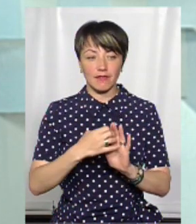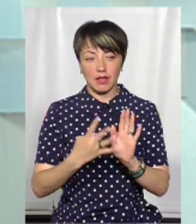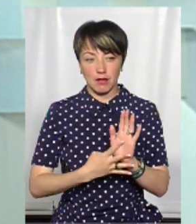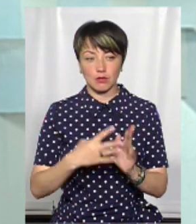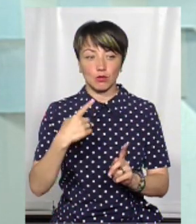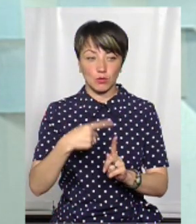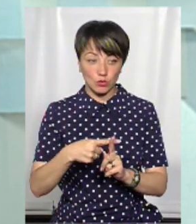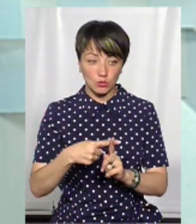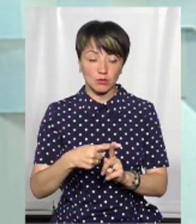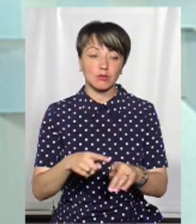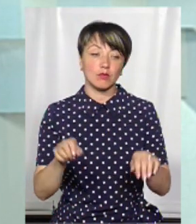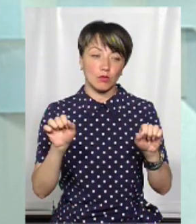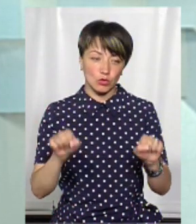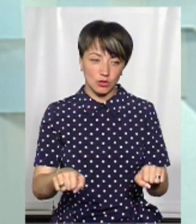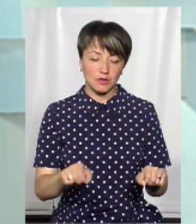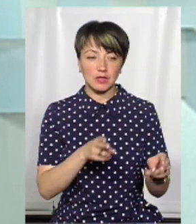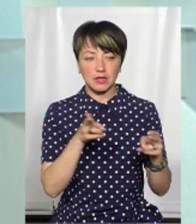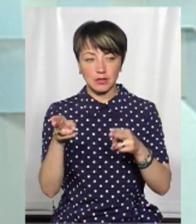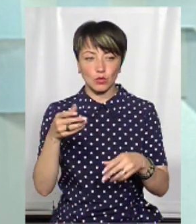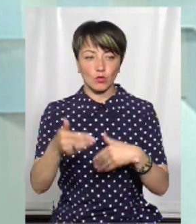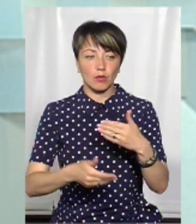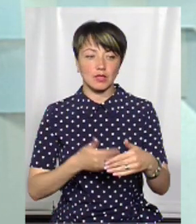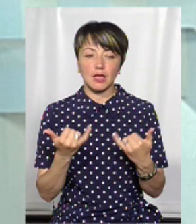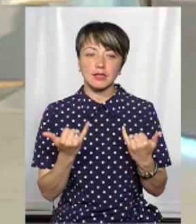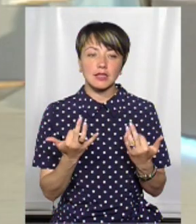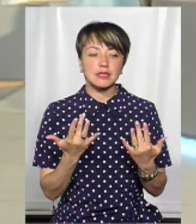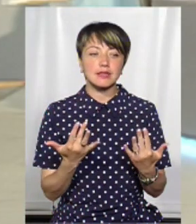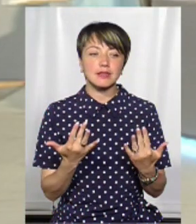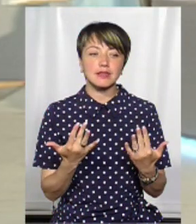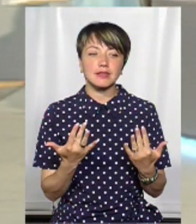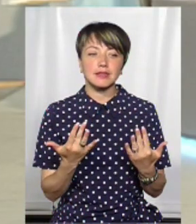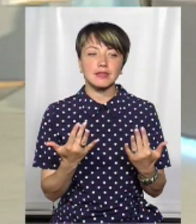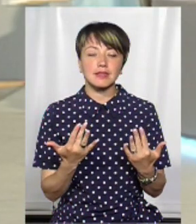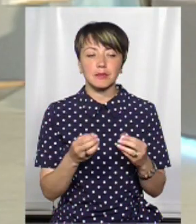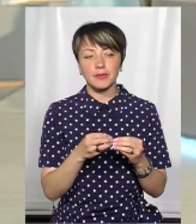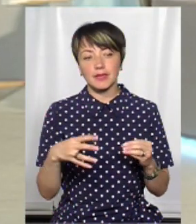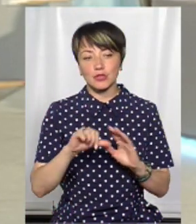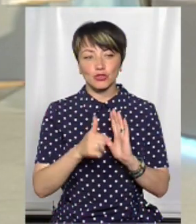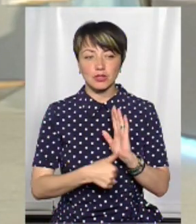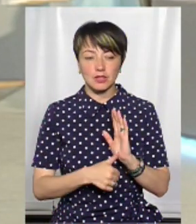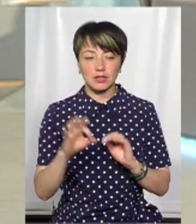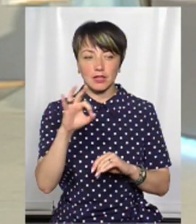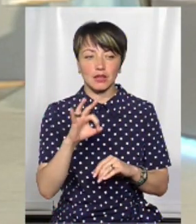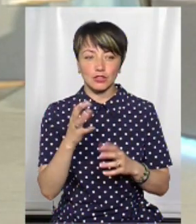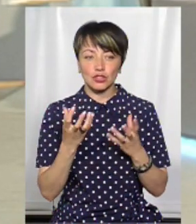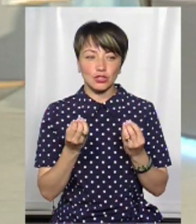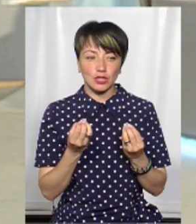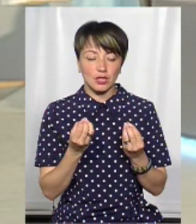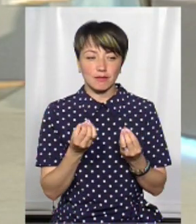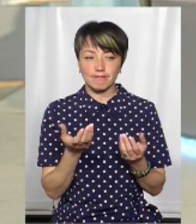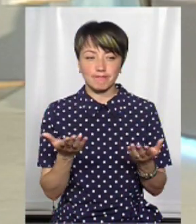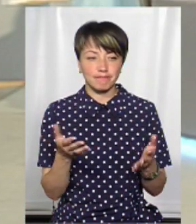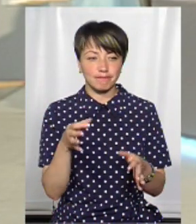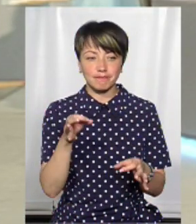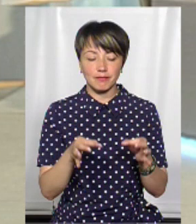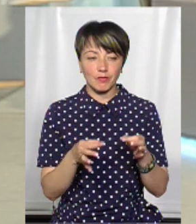18-19 градусів, буде можливість вже виїжджати і купатися. А зараз скільки температура води? 15-16 градусів. Вона